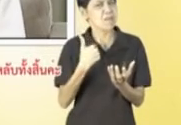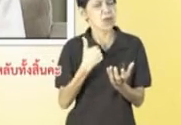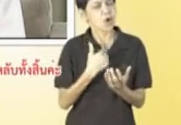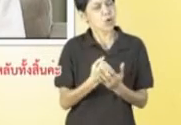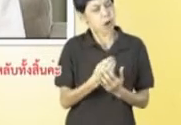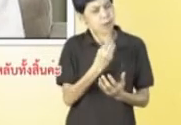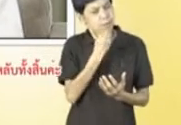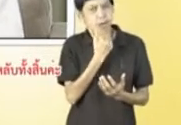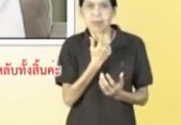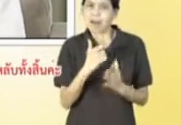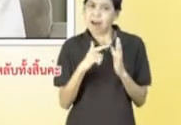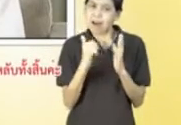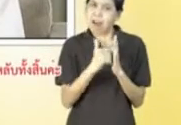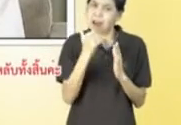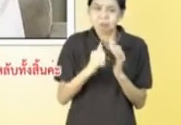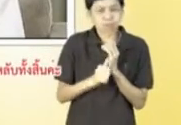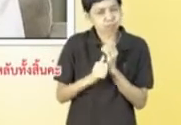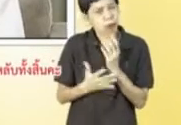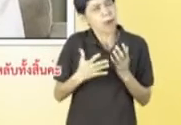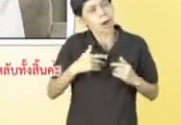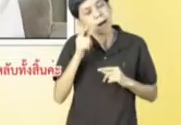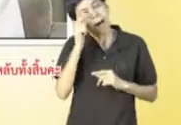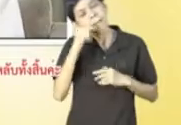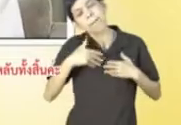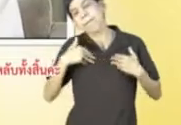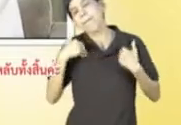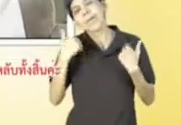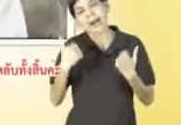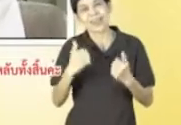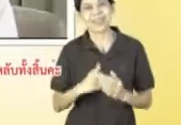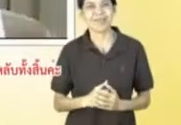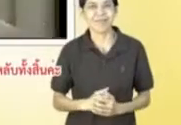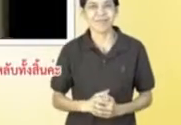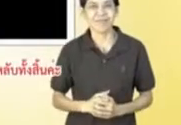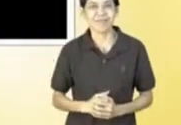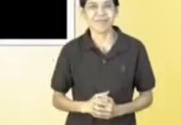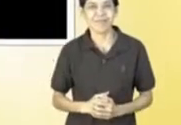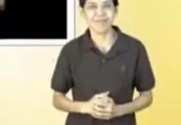ชุ่นทั้งค่ายาระบายหรือยานอนหลับต่างๆได้ทั้งสิ้นค่ะ